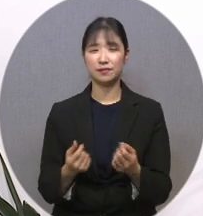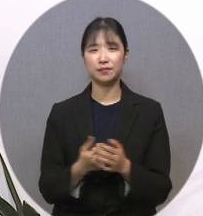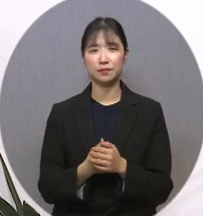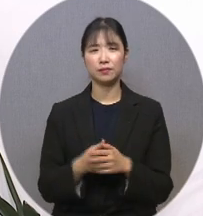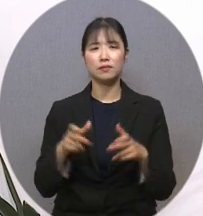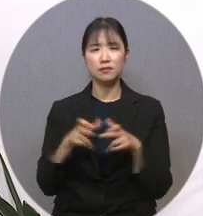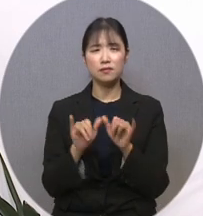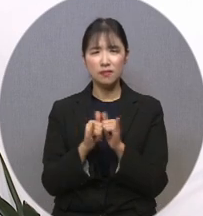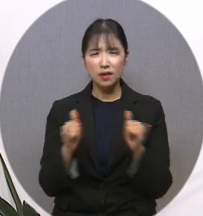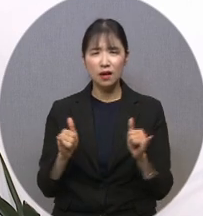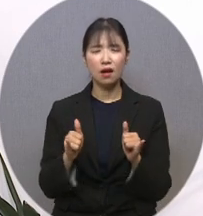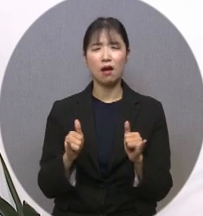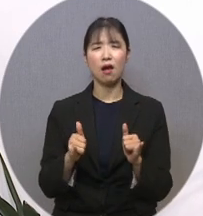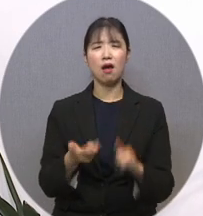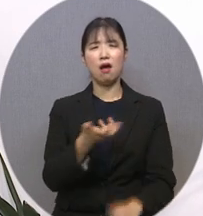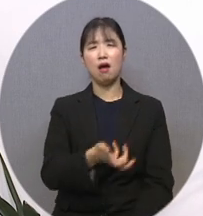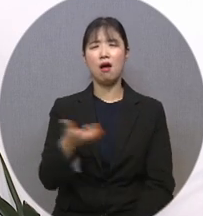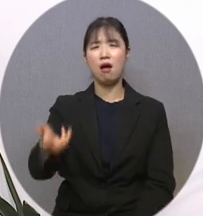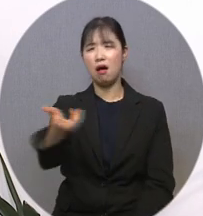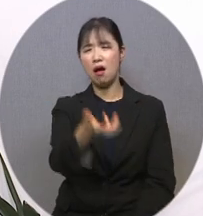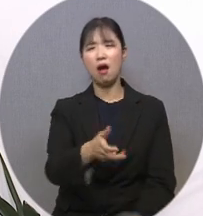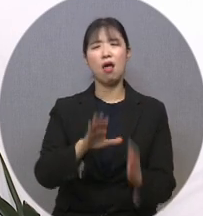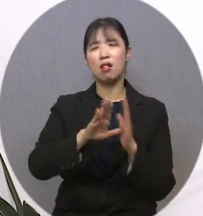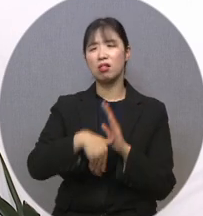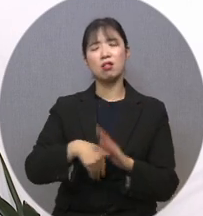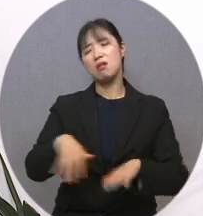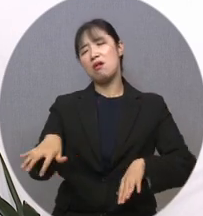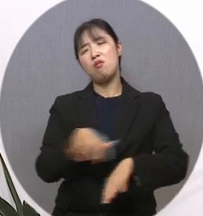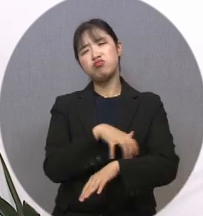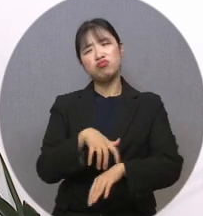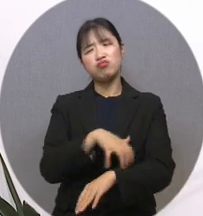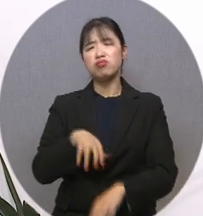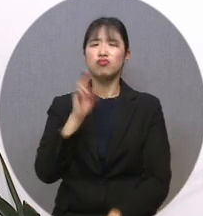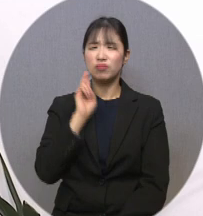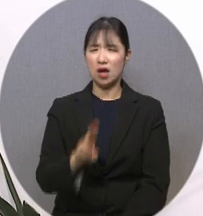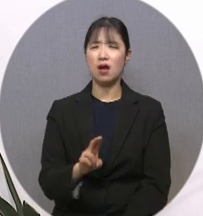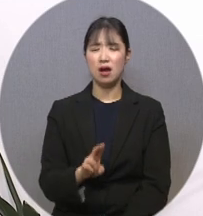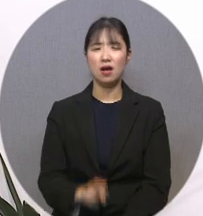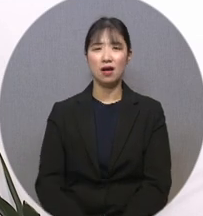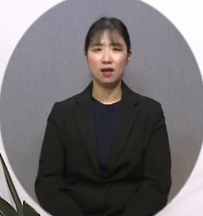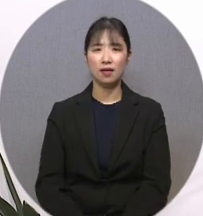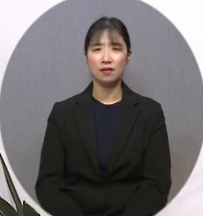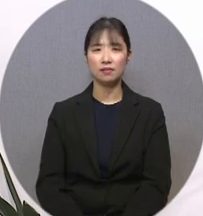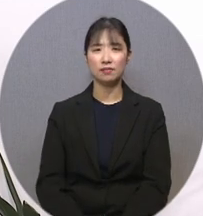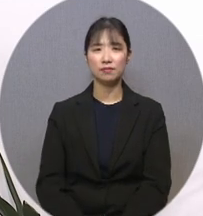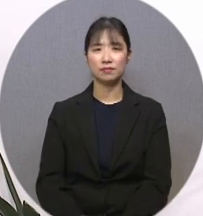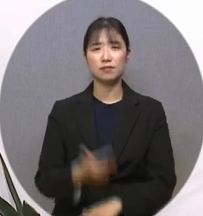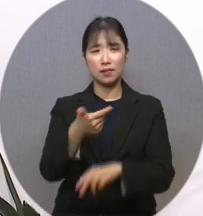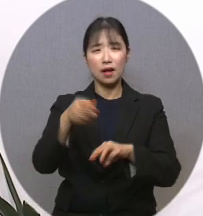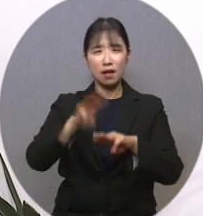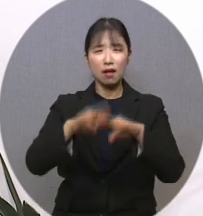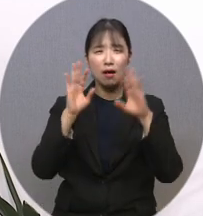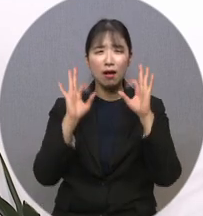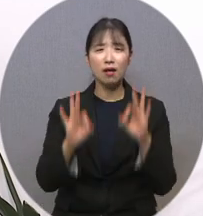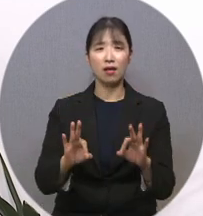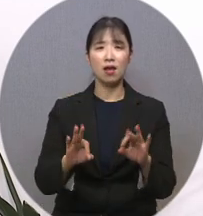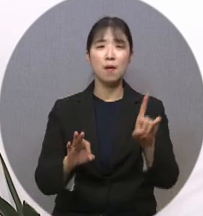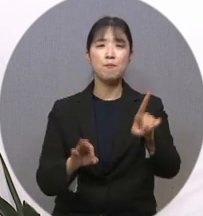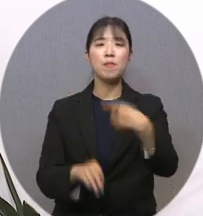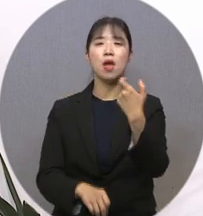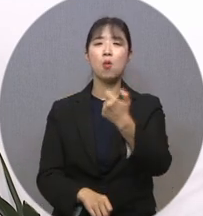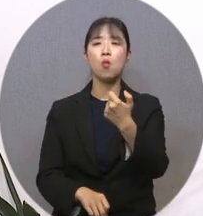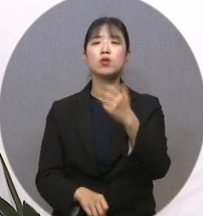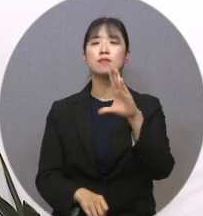장애인들이 이동하는데 여러 불편함을 호소합니다. 그 대전만 해도 이제